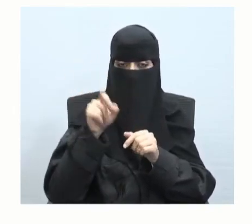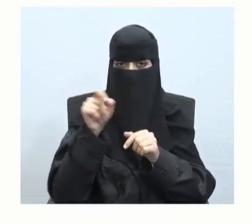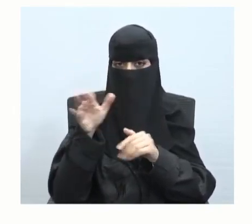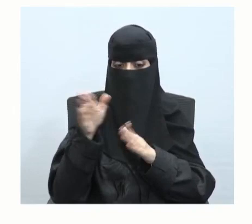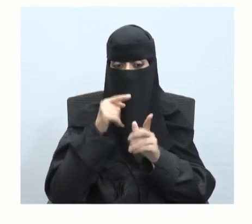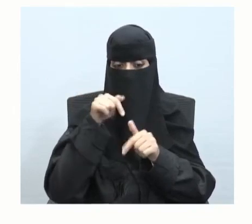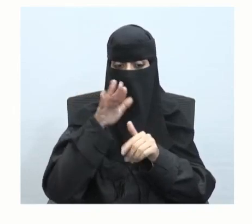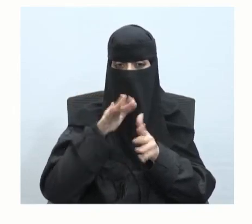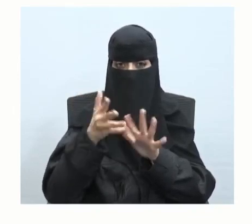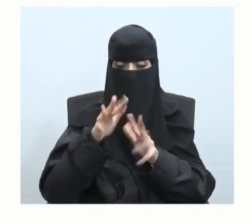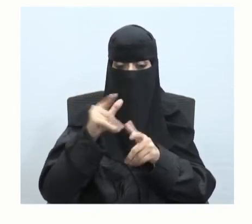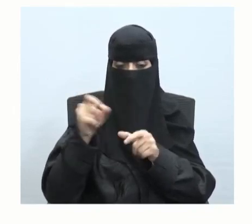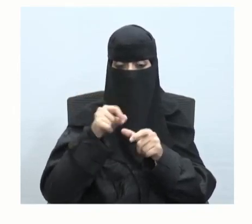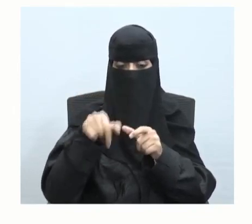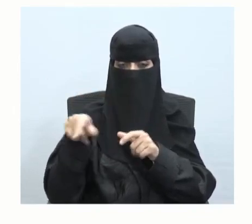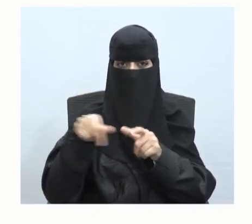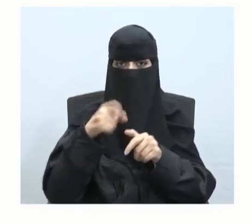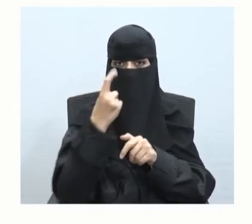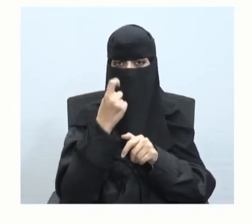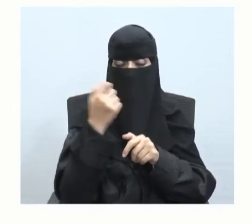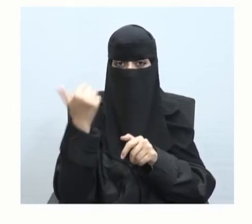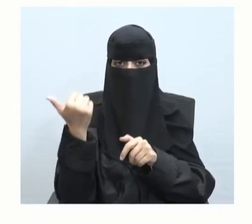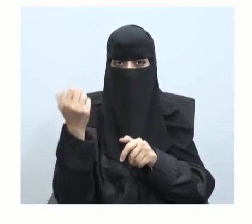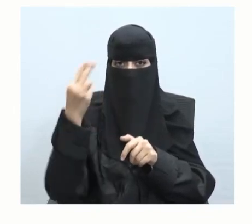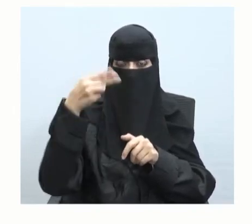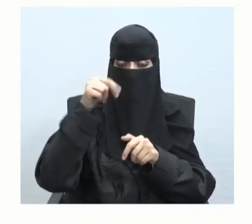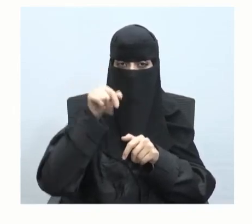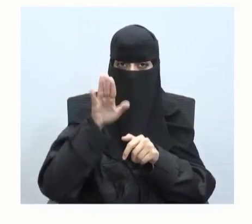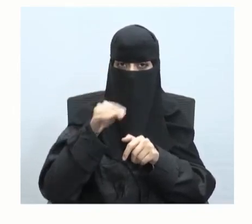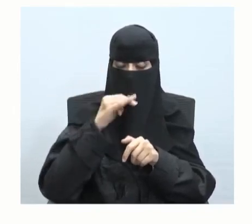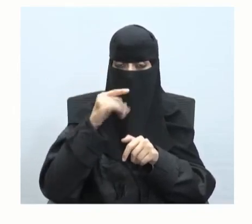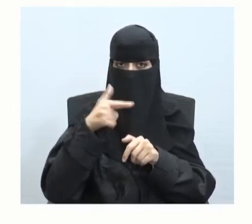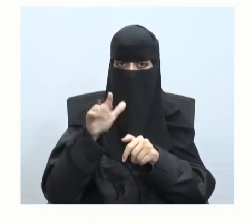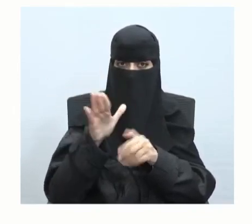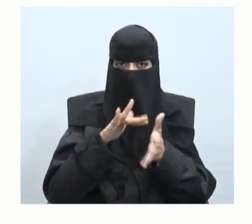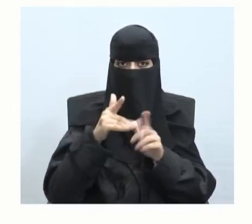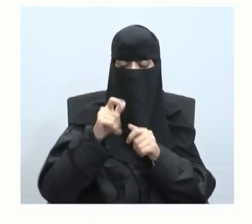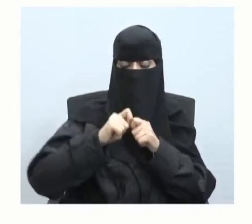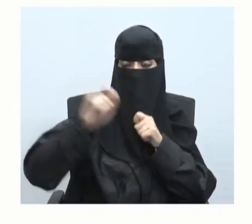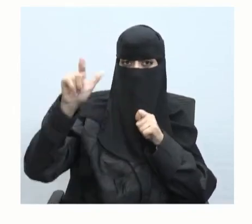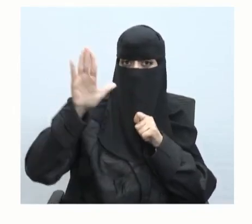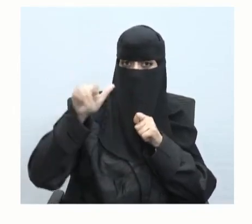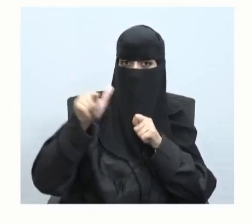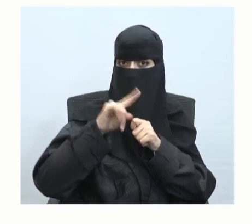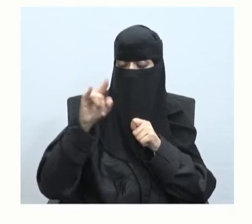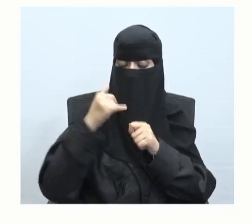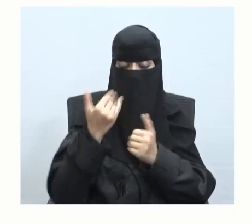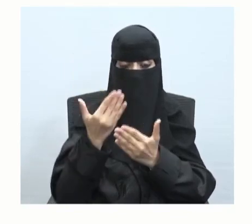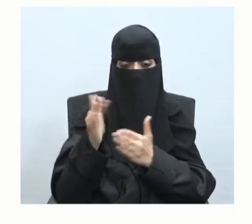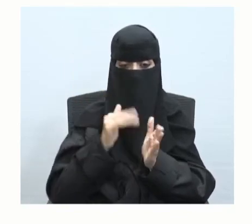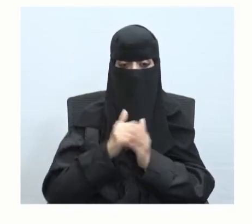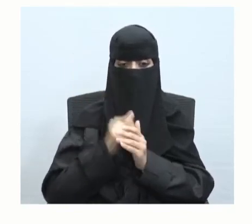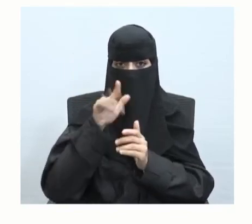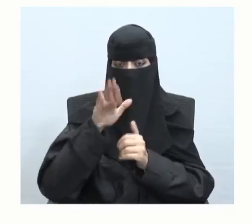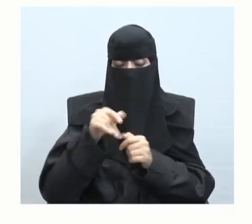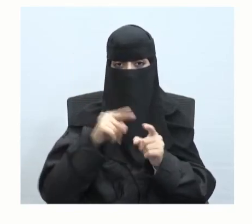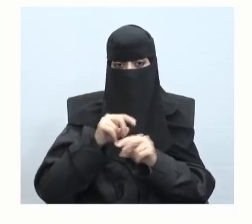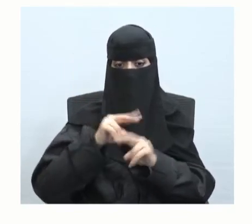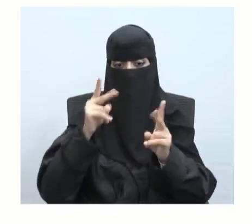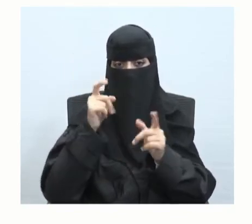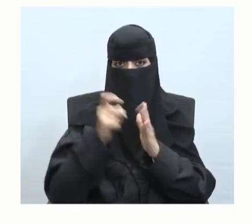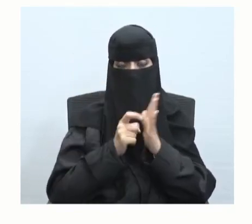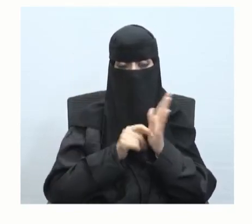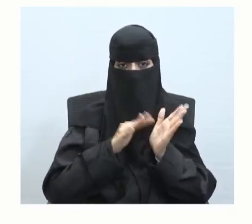125.في حدود هذا الرقم الاجابه صحيحه ونقبلها اذا كانت بعيده جدا غير مقبوله هذا باختلاف